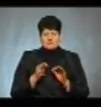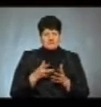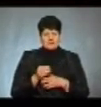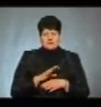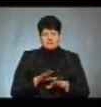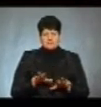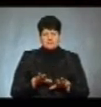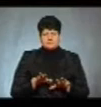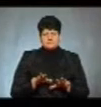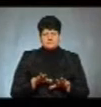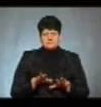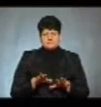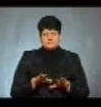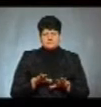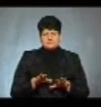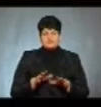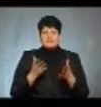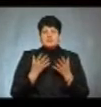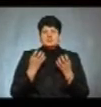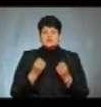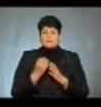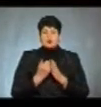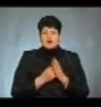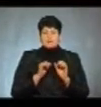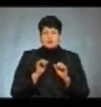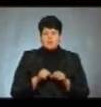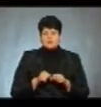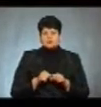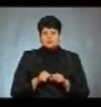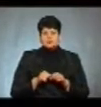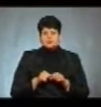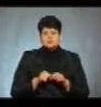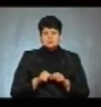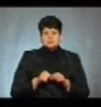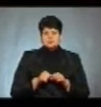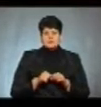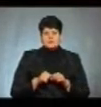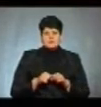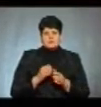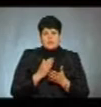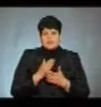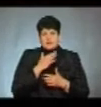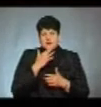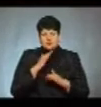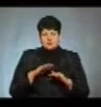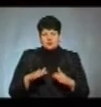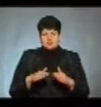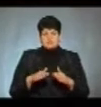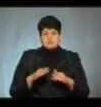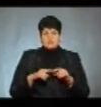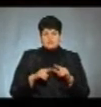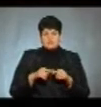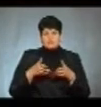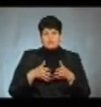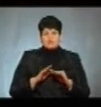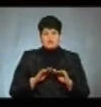виплати не буде. На які ще програми можуть розраховувати багатодітні родини при народженні, зокрема, дітей?